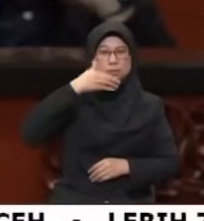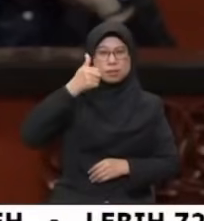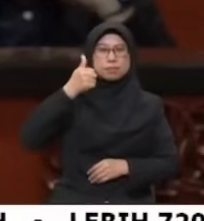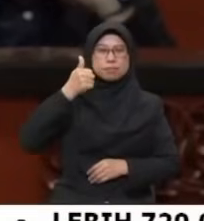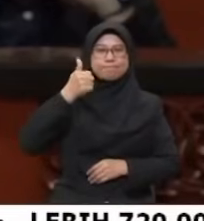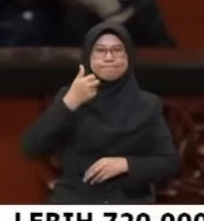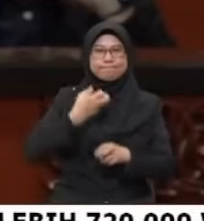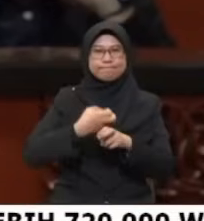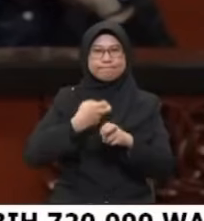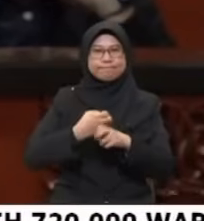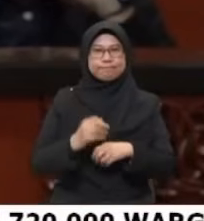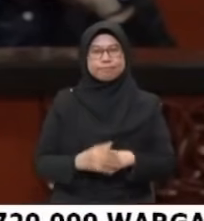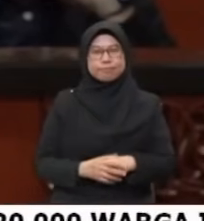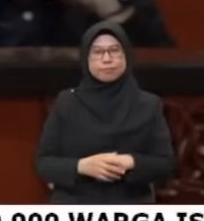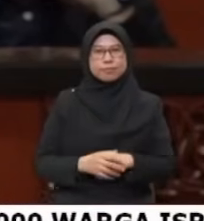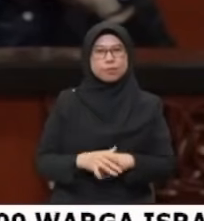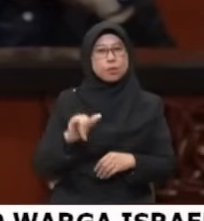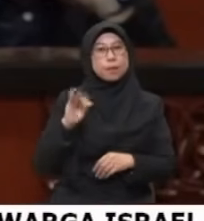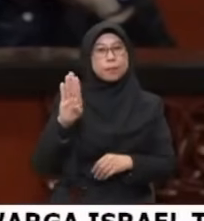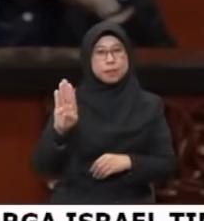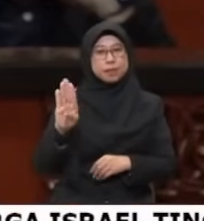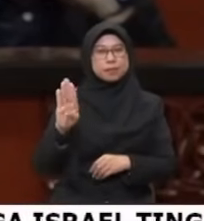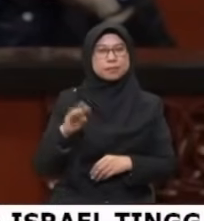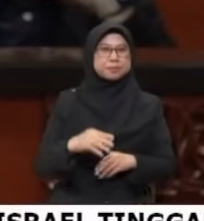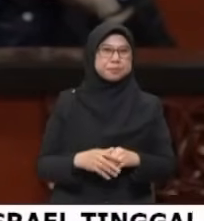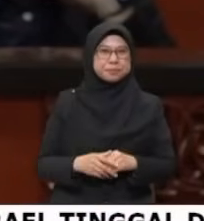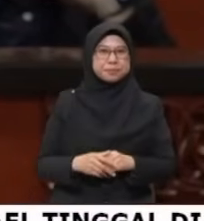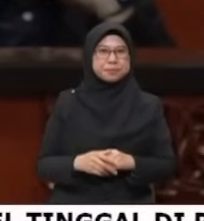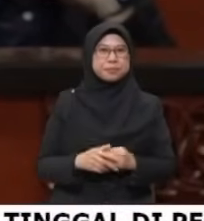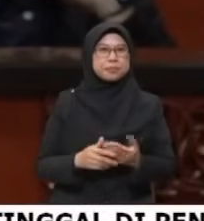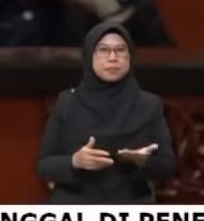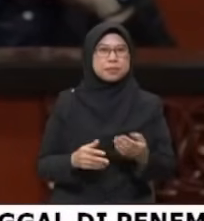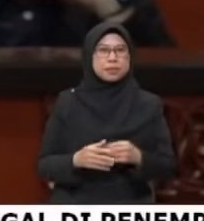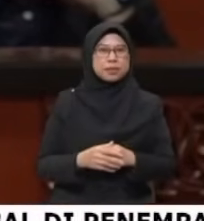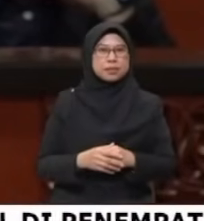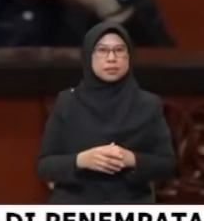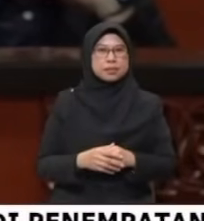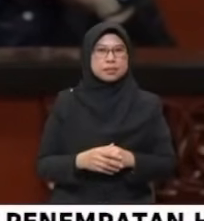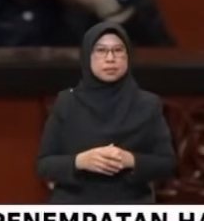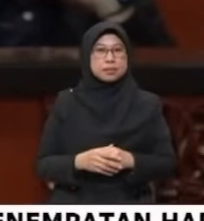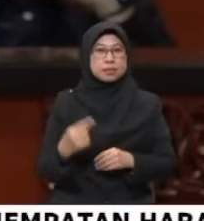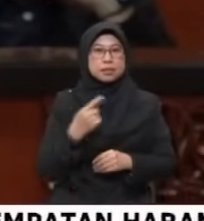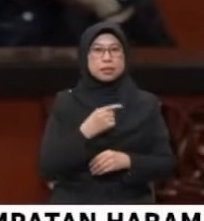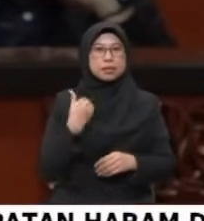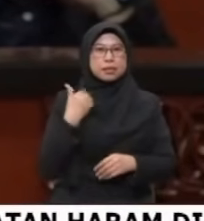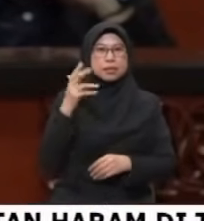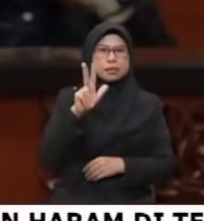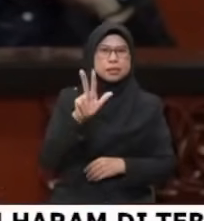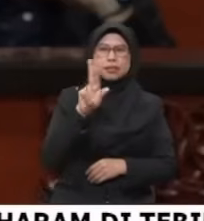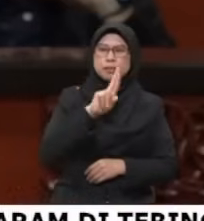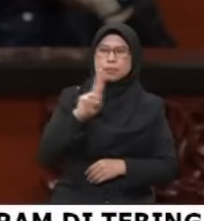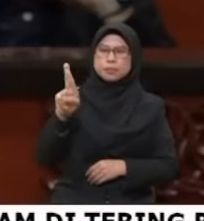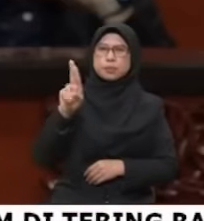jadi yang berhormat secara khususnyaalah backl ni yang berhormat kita ada